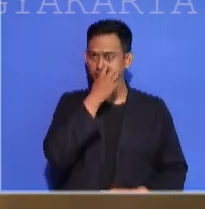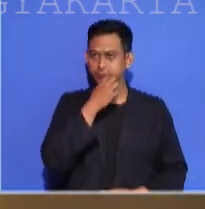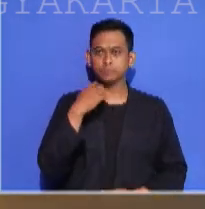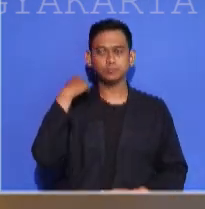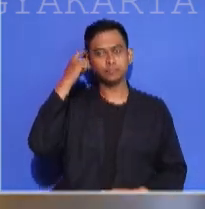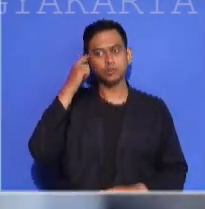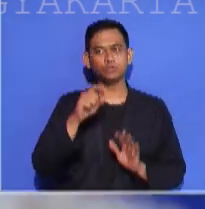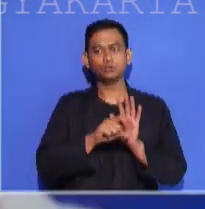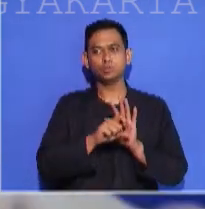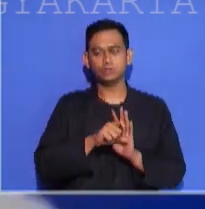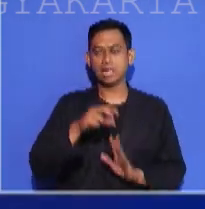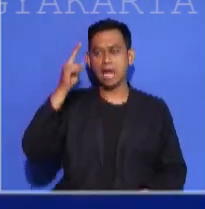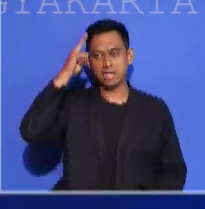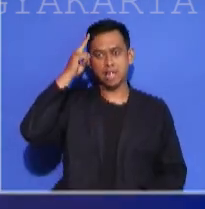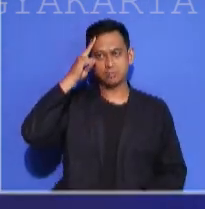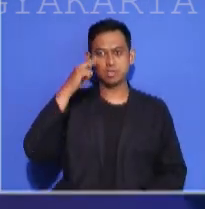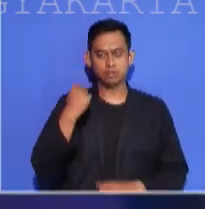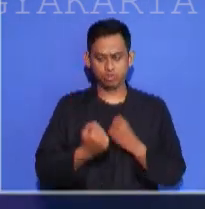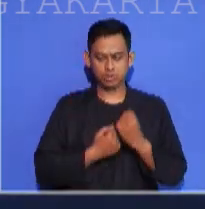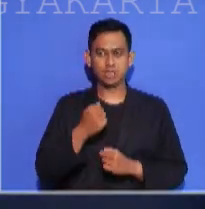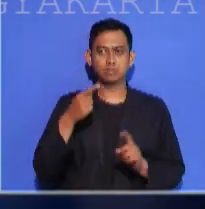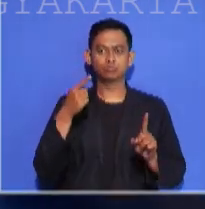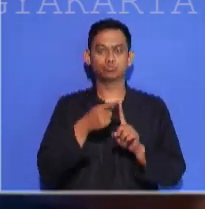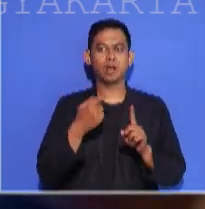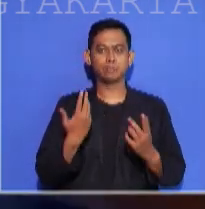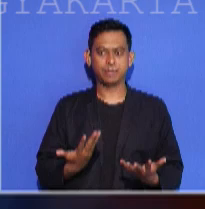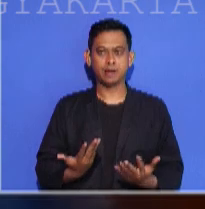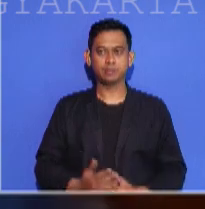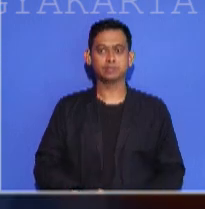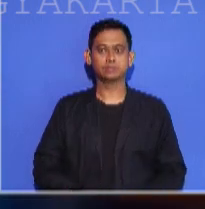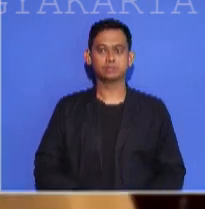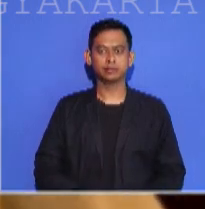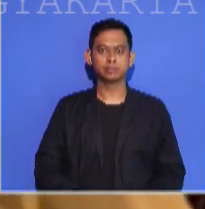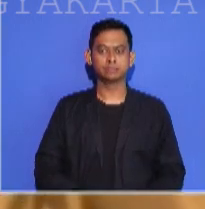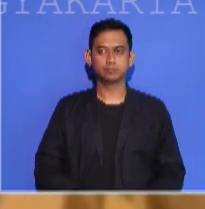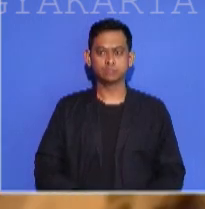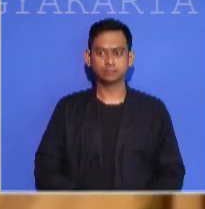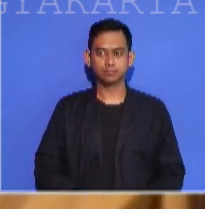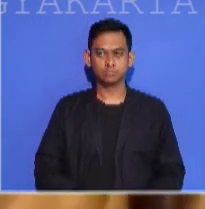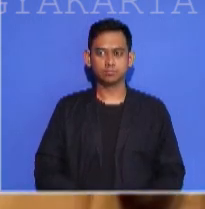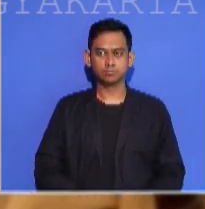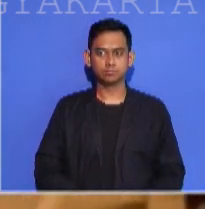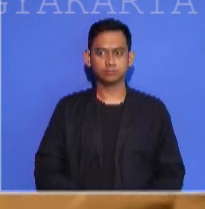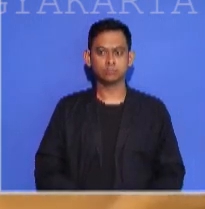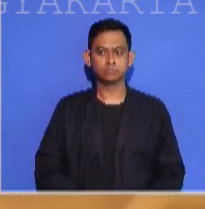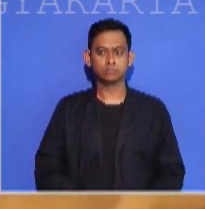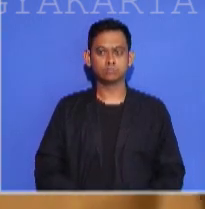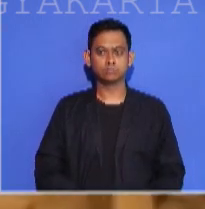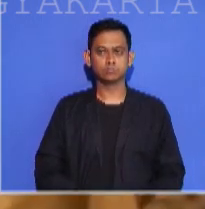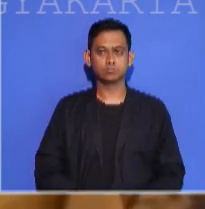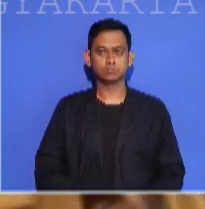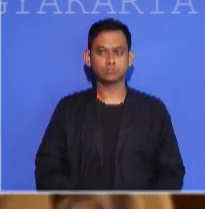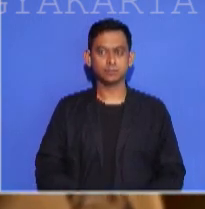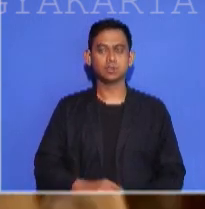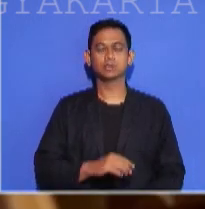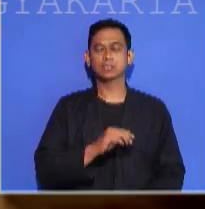Arab Saudi Hal ini dilakukan untuk menghindari penyakit meningitis selama beribadah di tanah suci Mekah jika vaksinasi meningitis baru